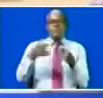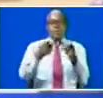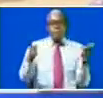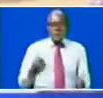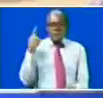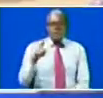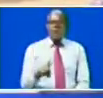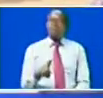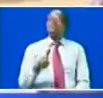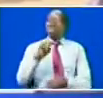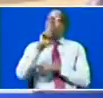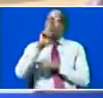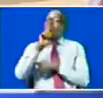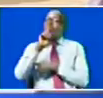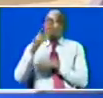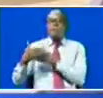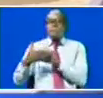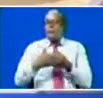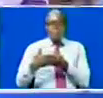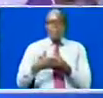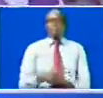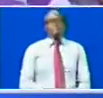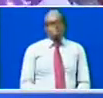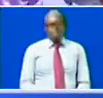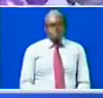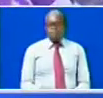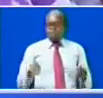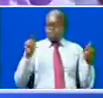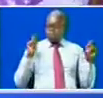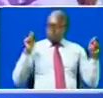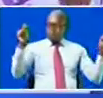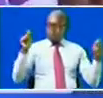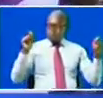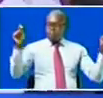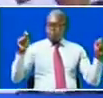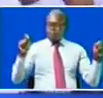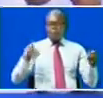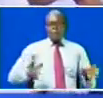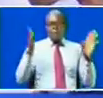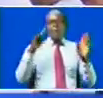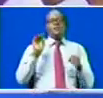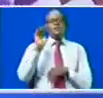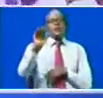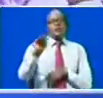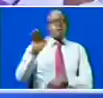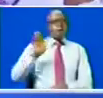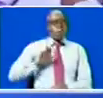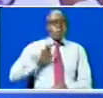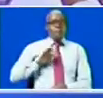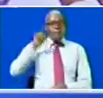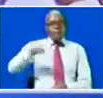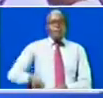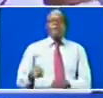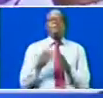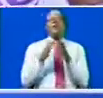pa breastfeeding na paandikwa hapo breastfeeding zone. Maandamano hayo yamefanywa kama njia ya kutoa wito kwa akina mama wawe